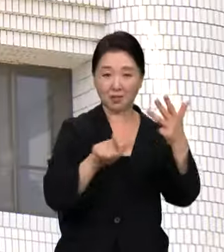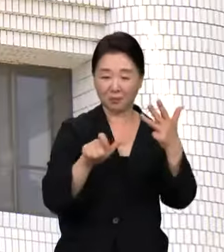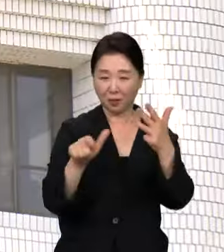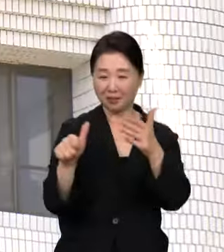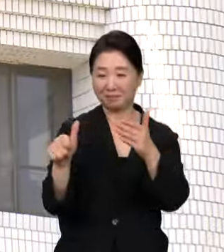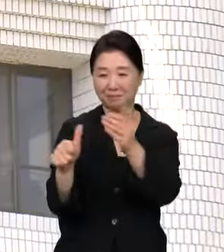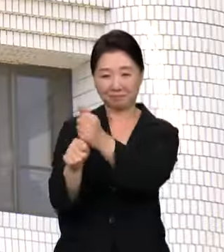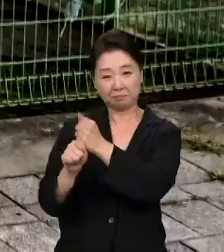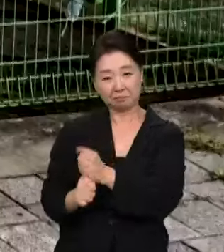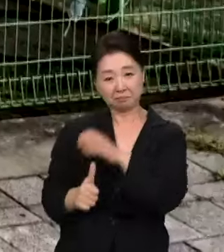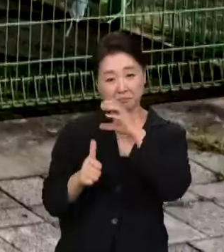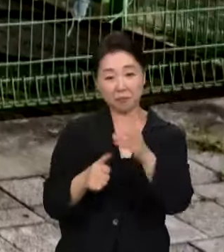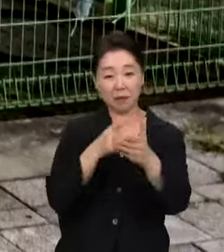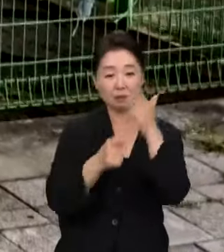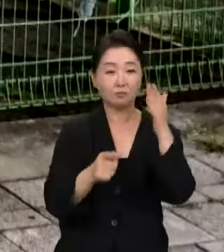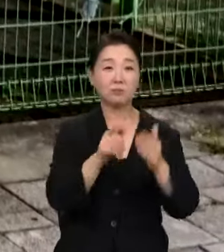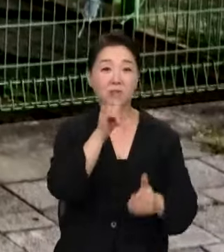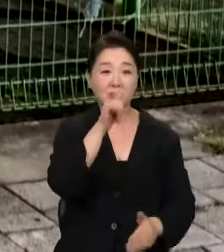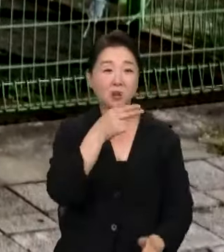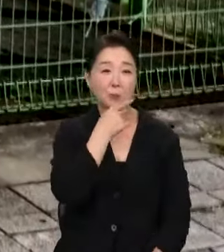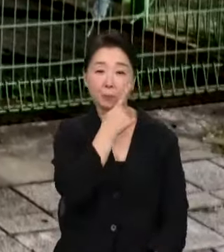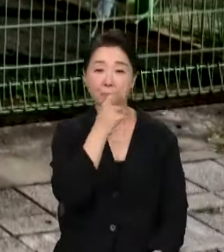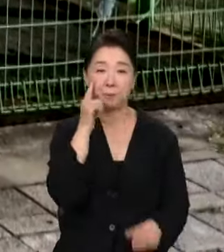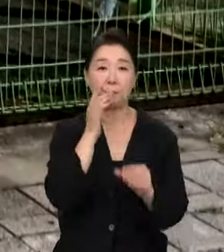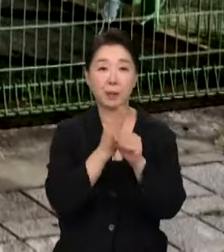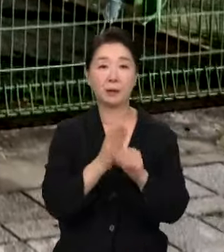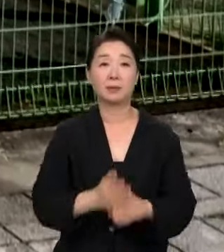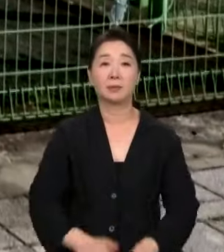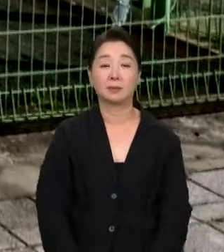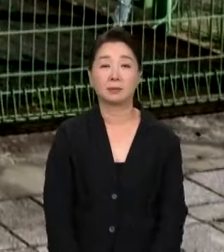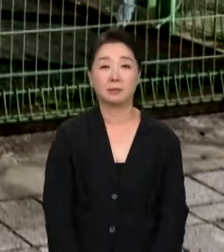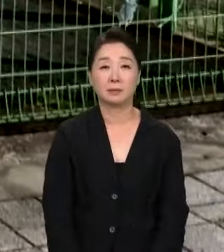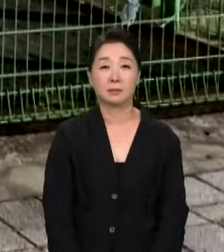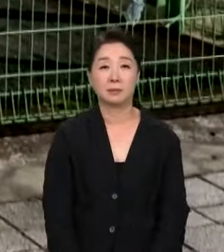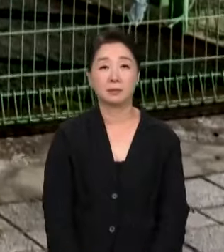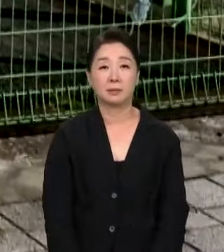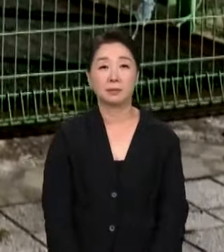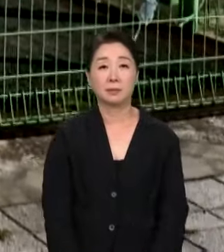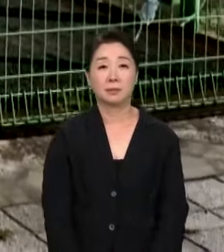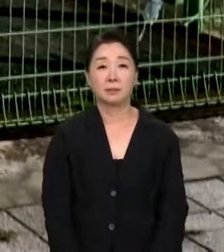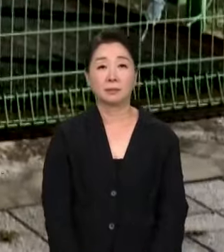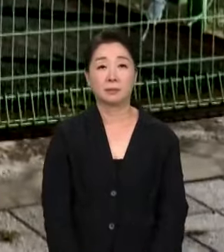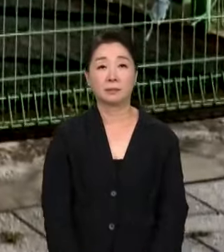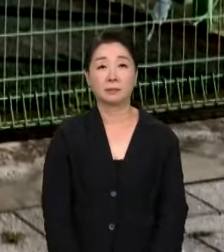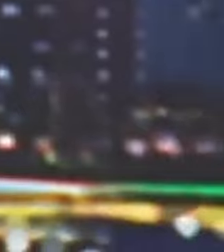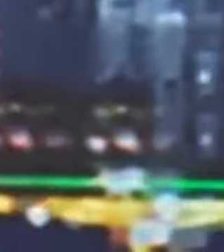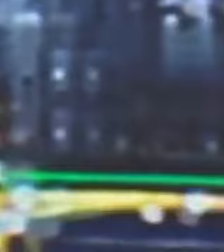구속하고 추가 피해자가 있는지 수사하고 있습니다. JTBC 김지윤입니다.